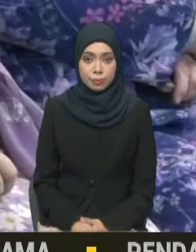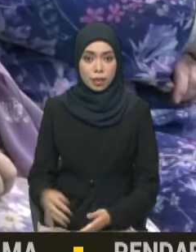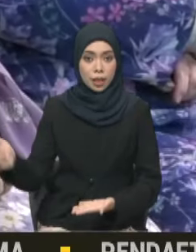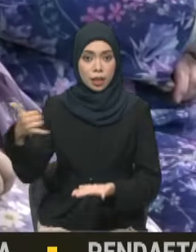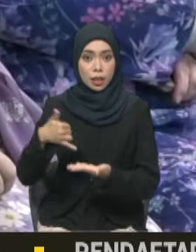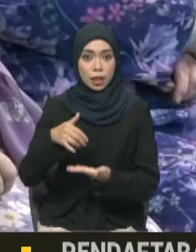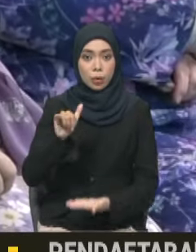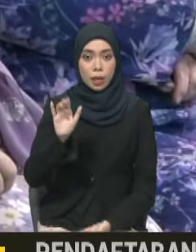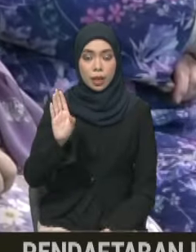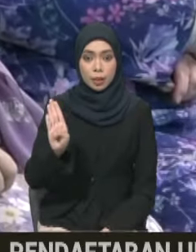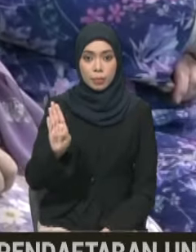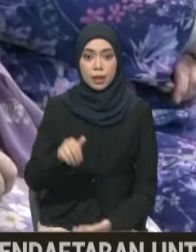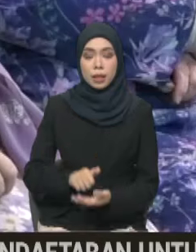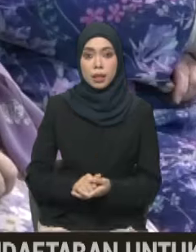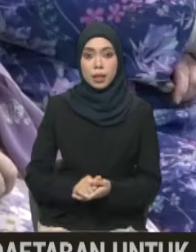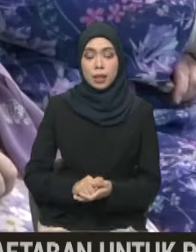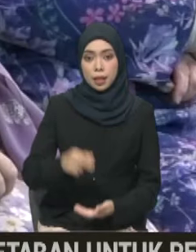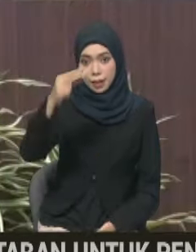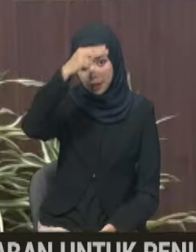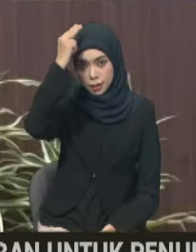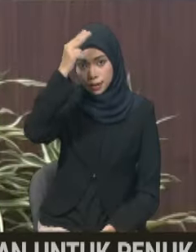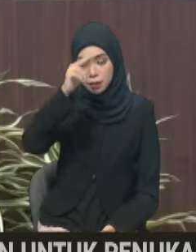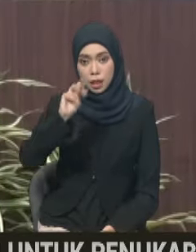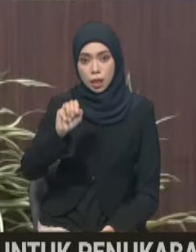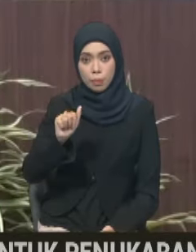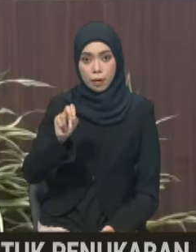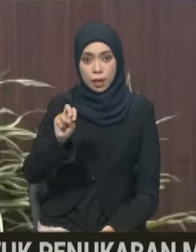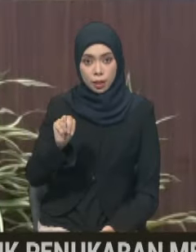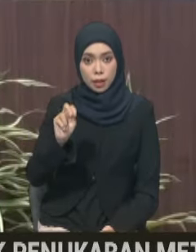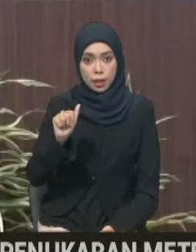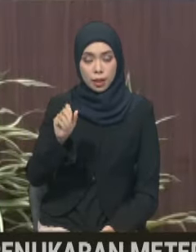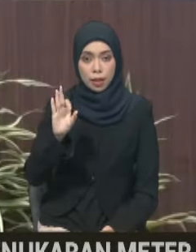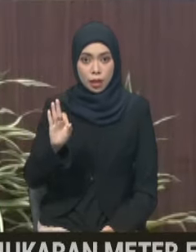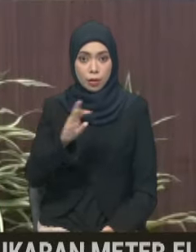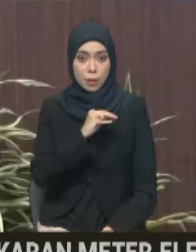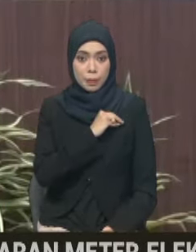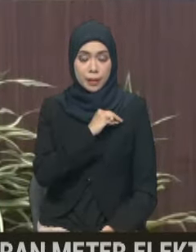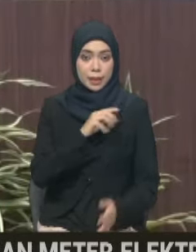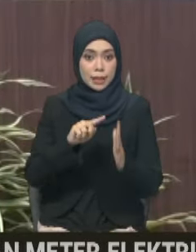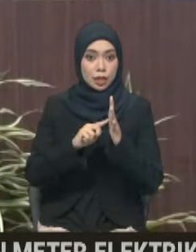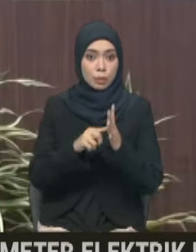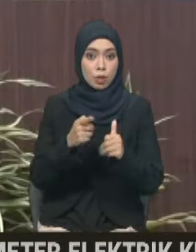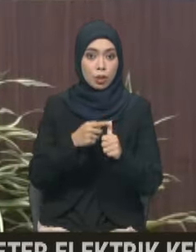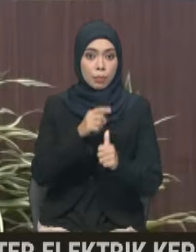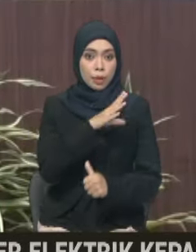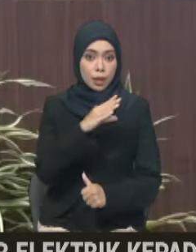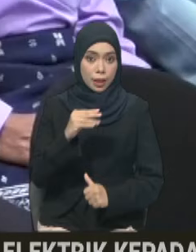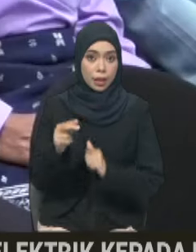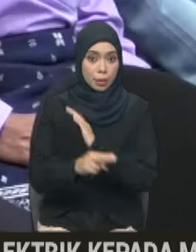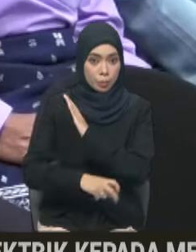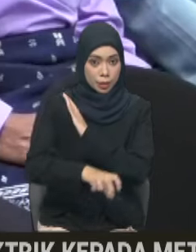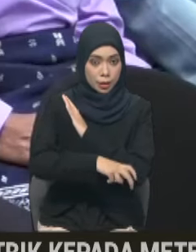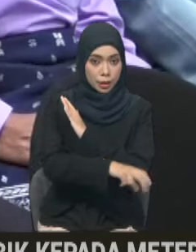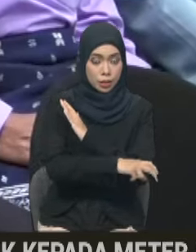Hadir yang berhormat Datuk Seri Setia Dr. Awang Haji Abdul Manaf bin Haji Metusin, Menteri Sumber-Sumber Utama dan Pelancongan. Ceramah